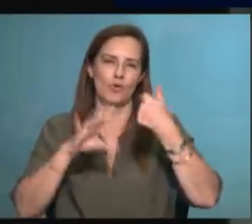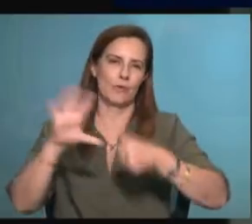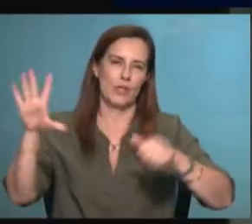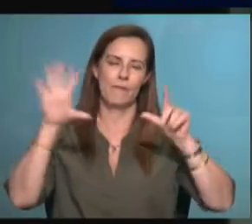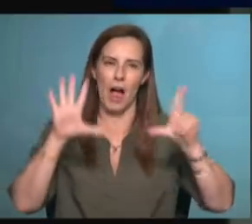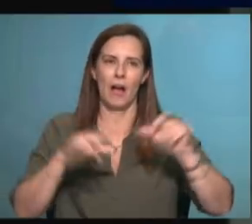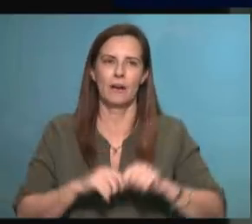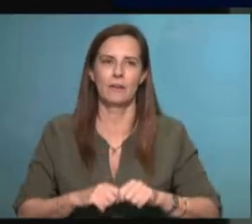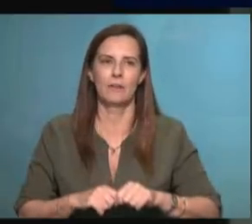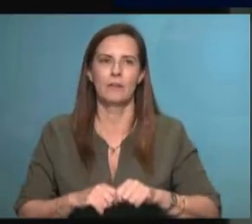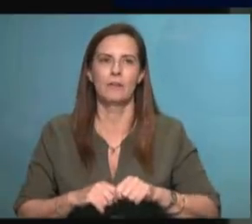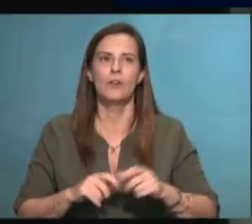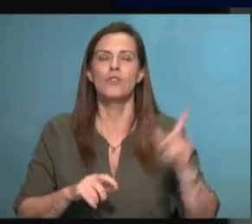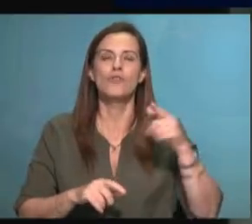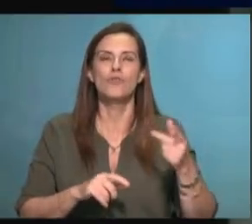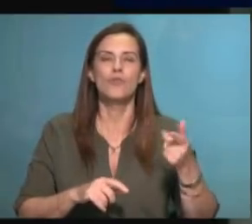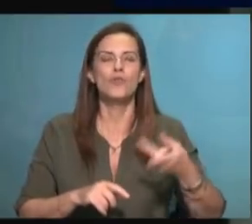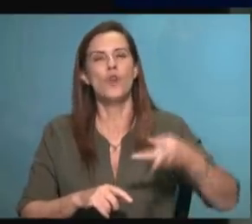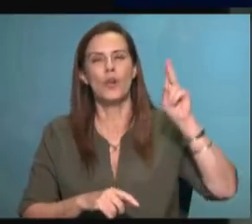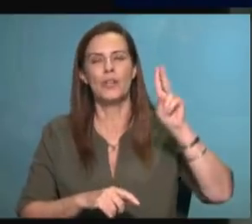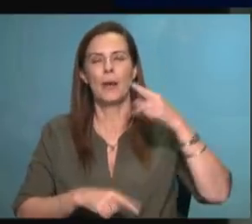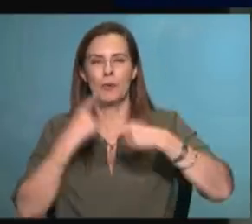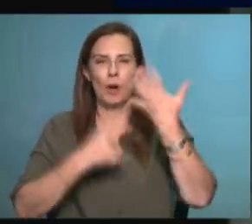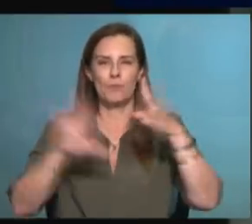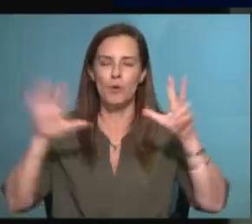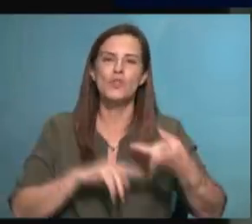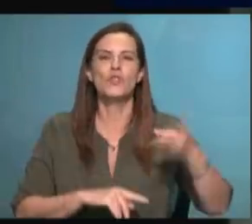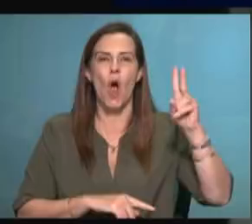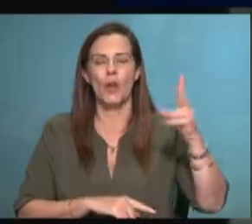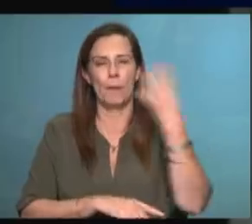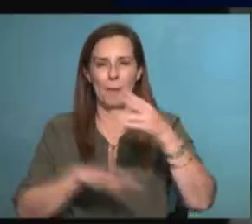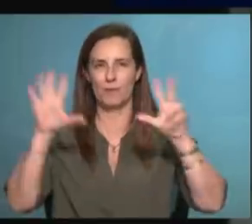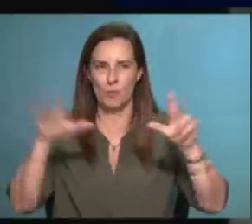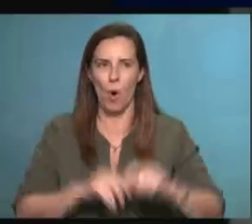67, שעלה על הדור של 58, שעלה על הדור של 48.